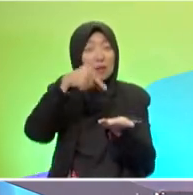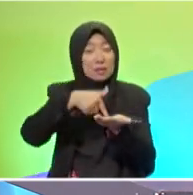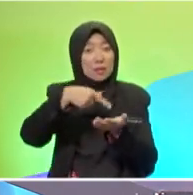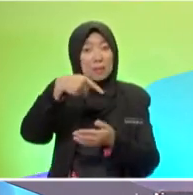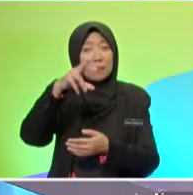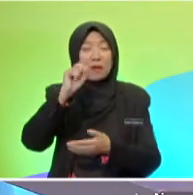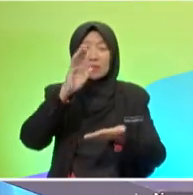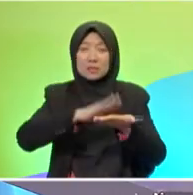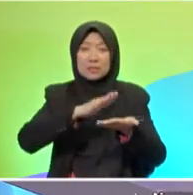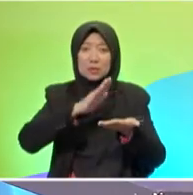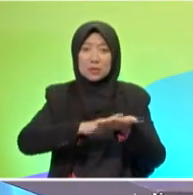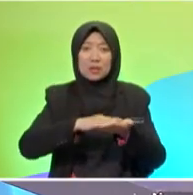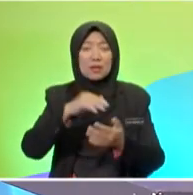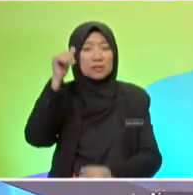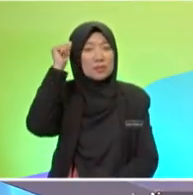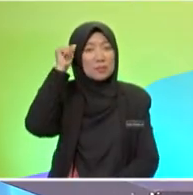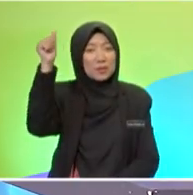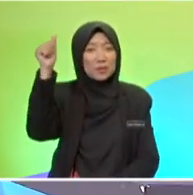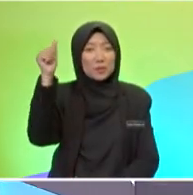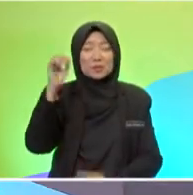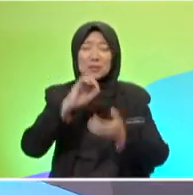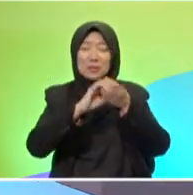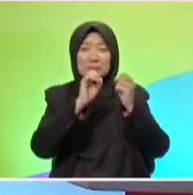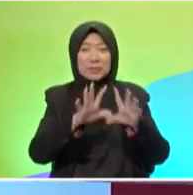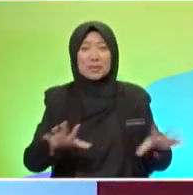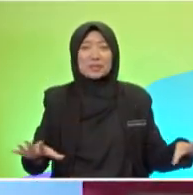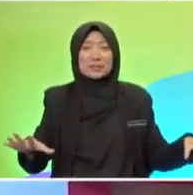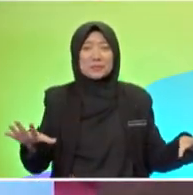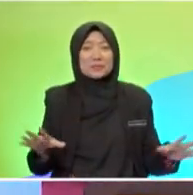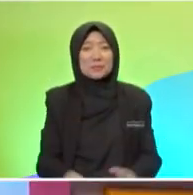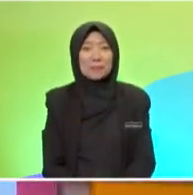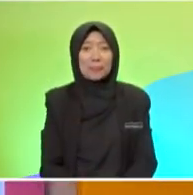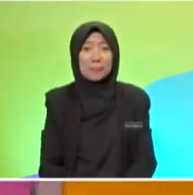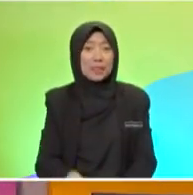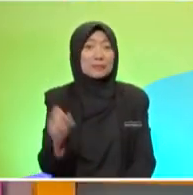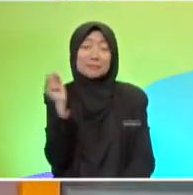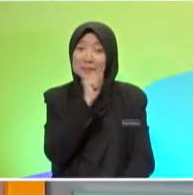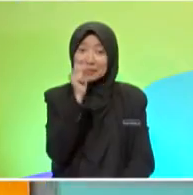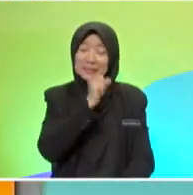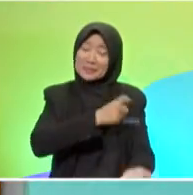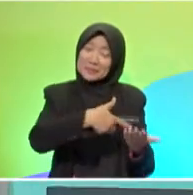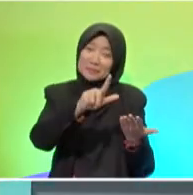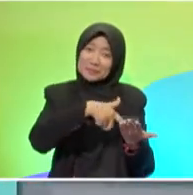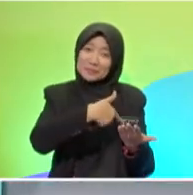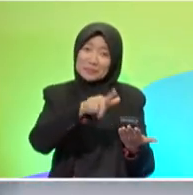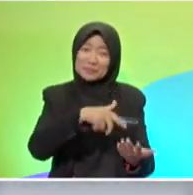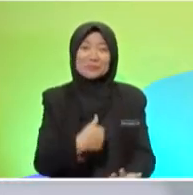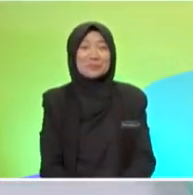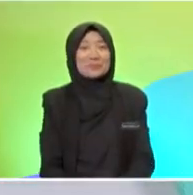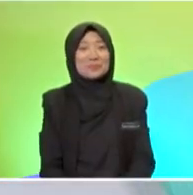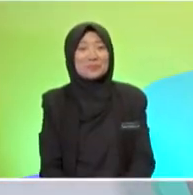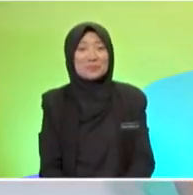Prasekolah Didik TV KPM. Assalamualaikum dan salam sejahtera. Jom Cikgu, kita nyanyi lagi. Jom.